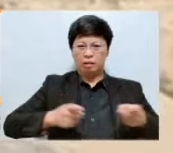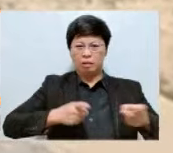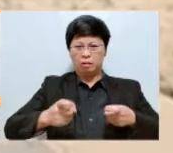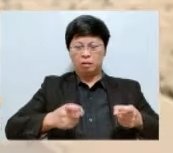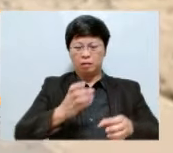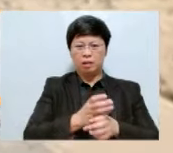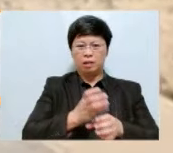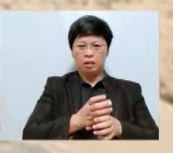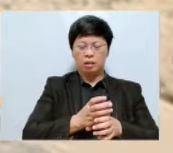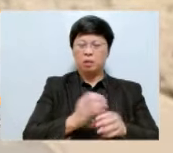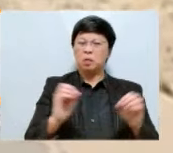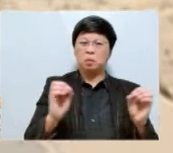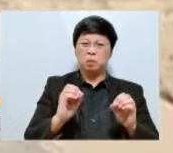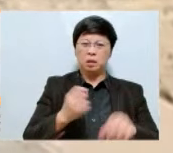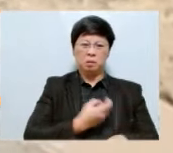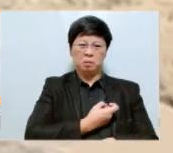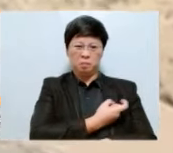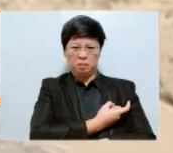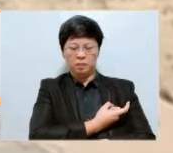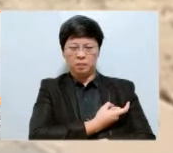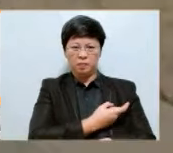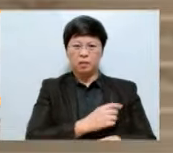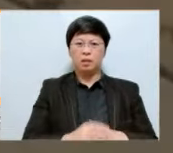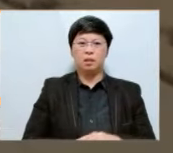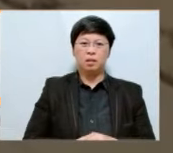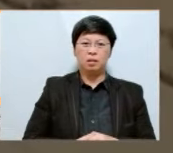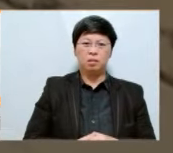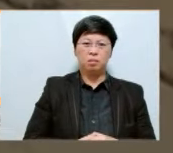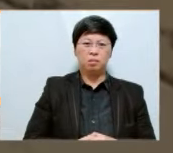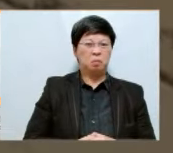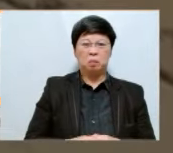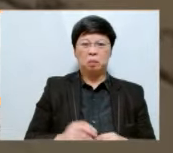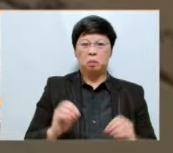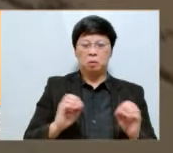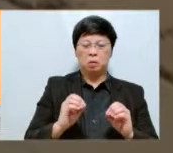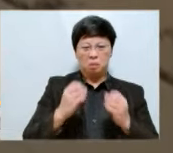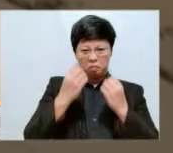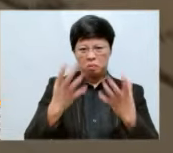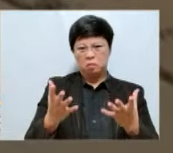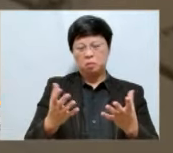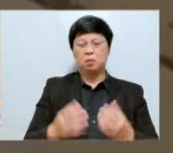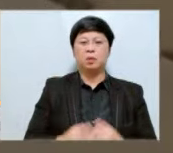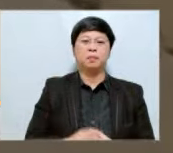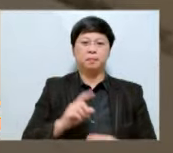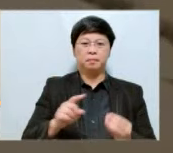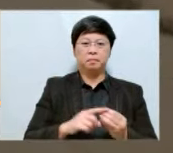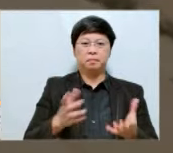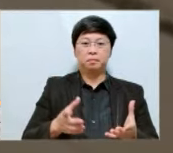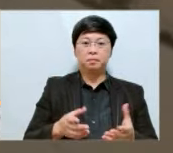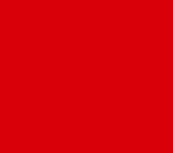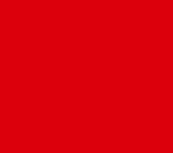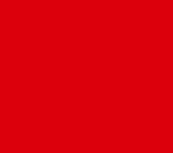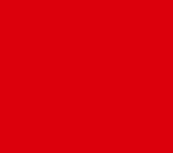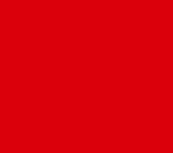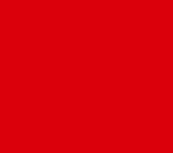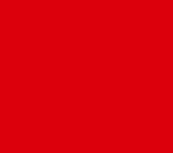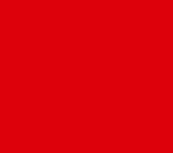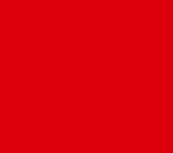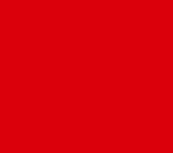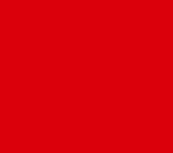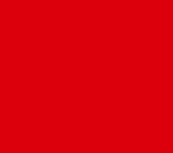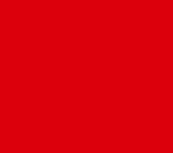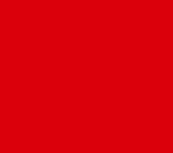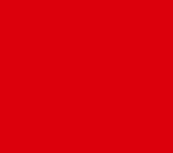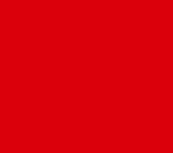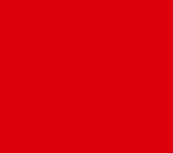namang detalye sa kung anong nangyari sa nahulog na SUV. Nagbabalita mula sa frontline, Gerard De La Peña, News 5. Mga